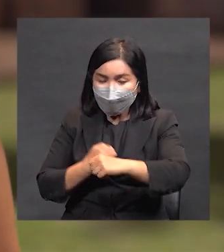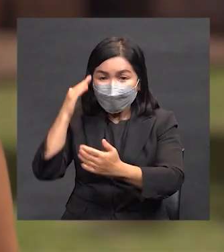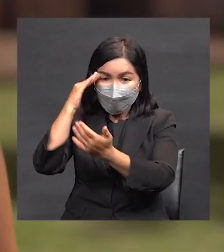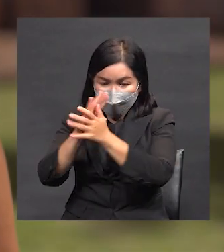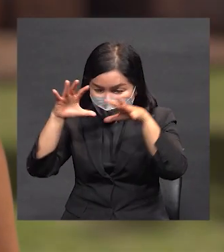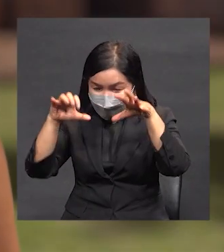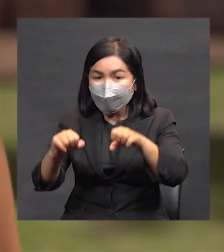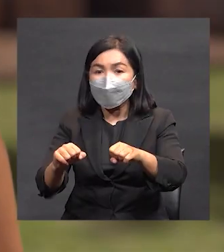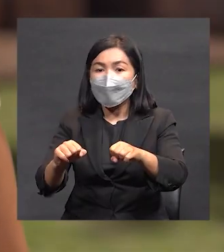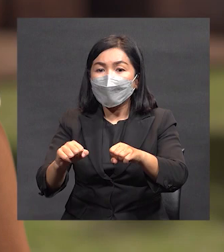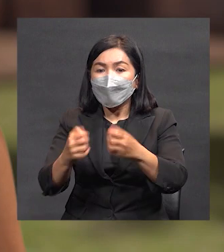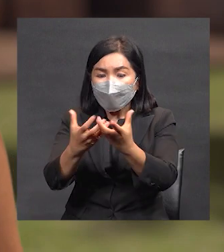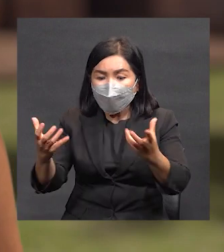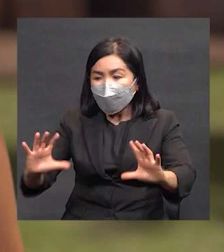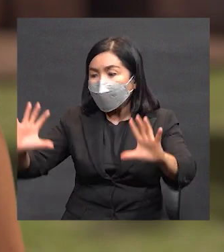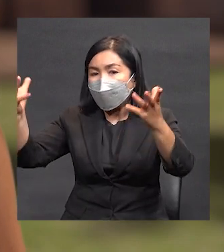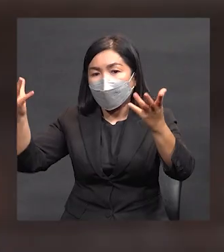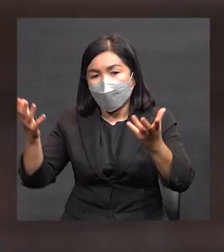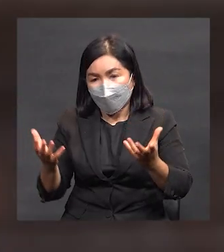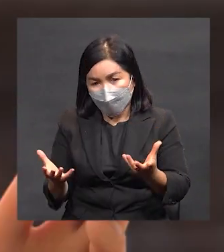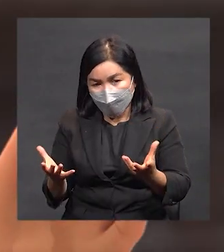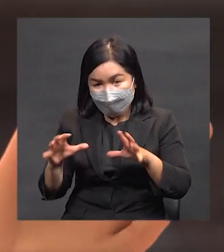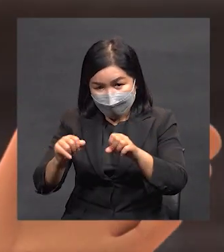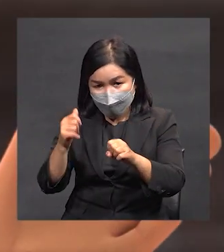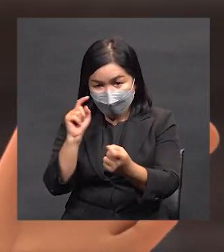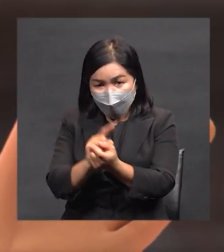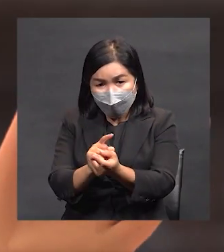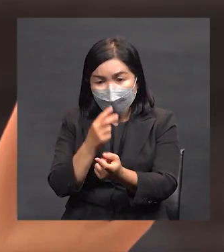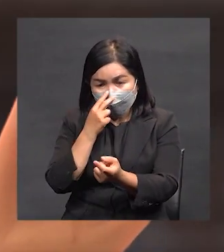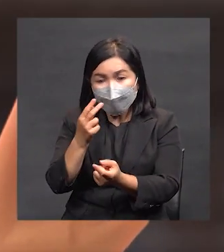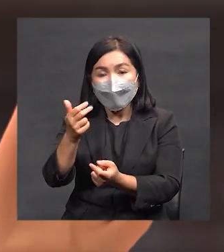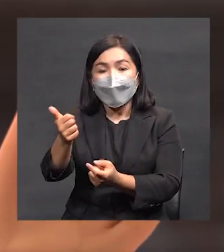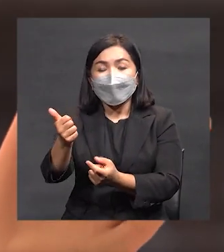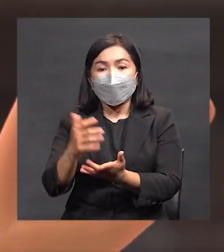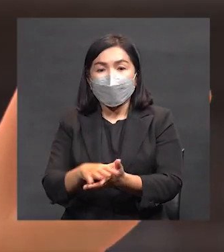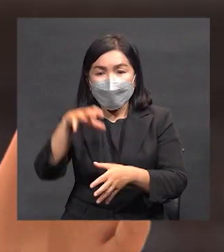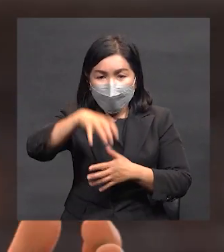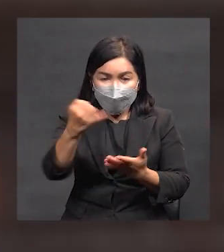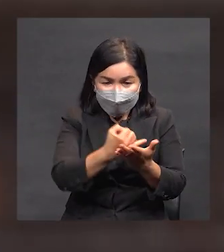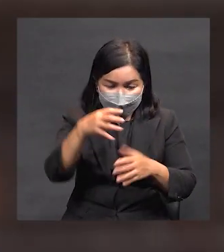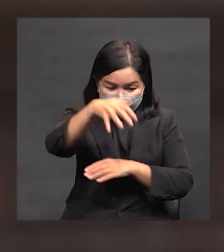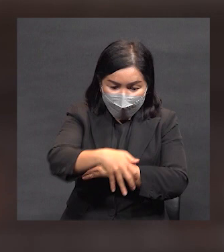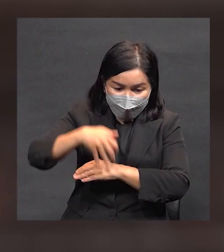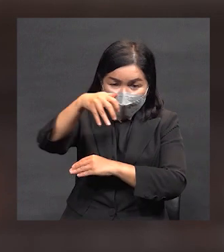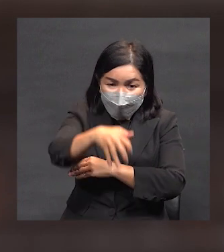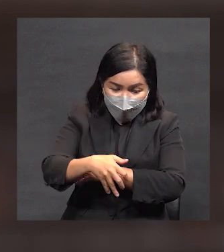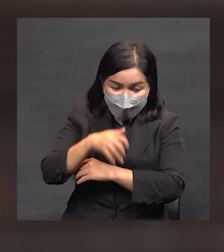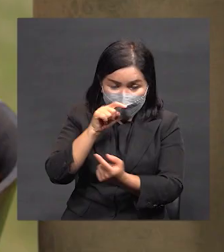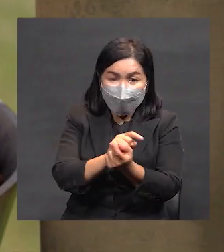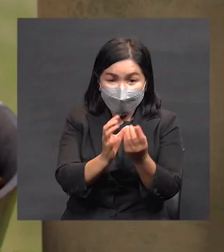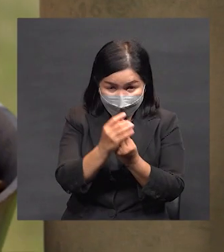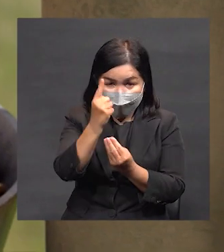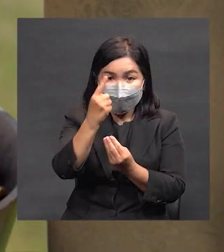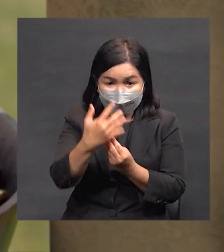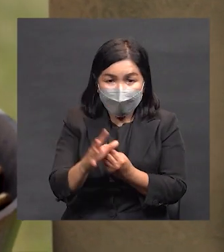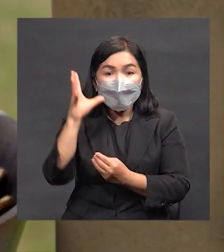ได้ก่อนไม่งั้นสมบัติชาติหายหมด แล้วหลังจากวันนั้นเจ้าหน้าที่กรมศิลป์เขาก็มาขุดเพิ่มนะนี่เป็นอาทิตย์แล้วนะ